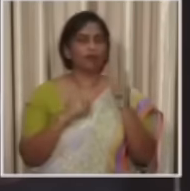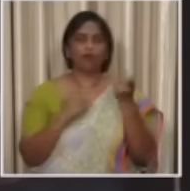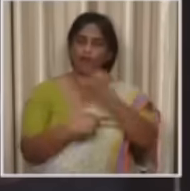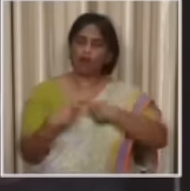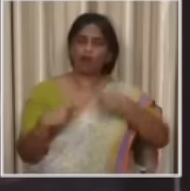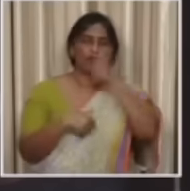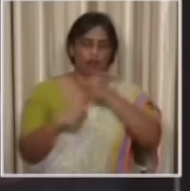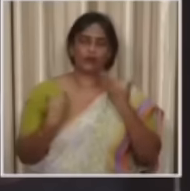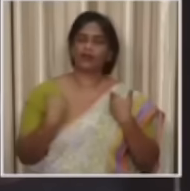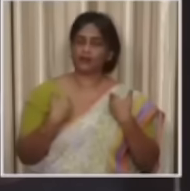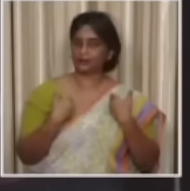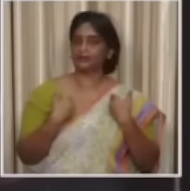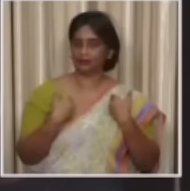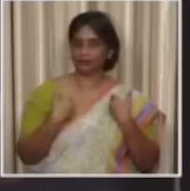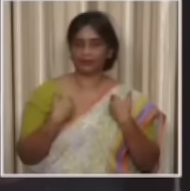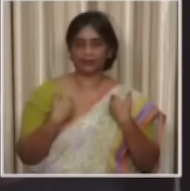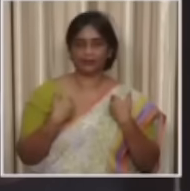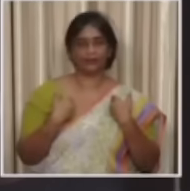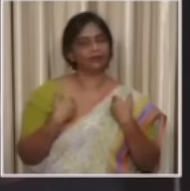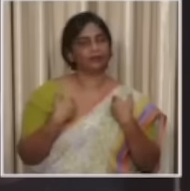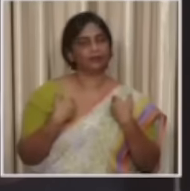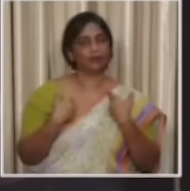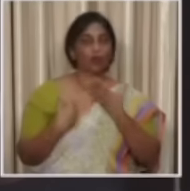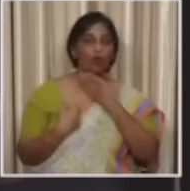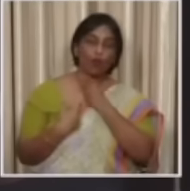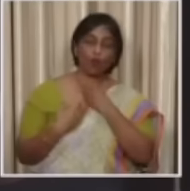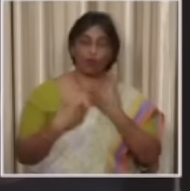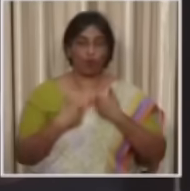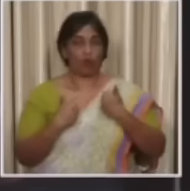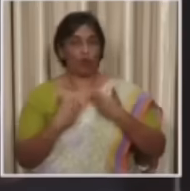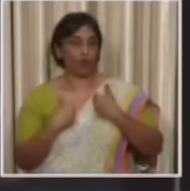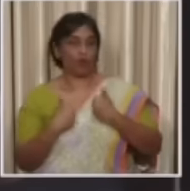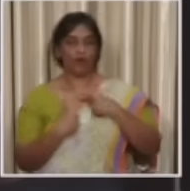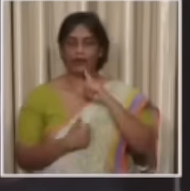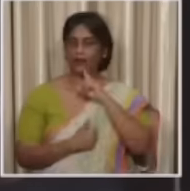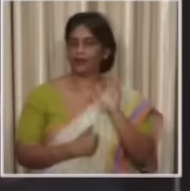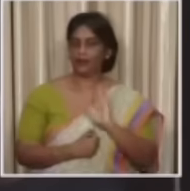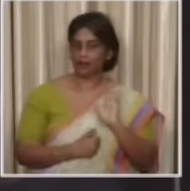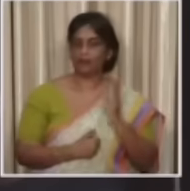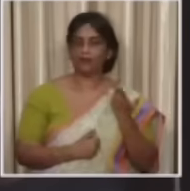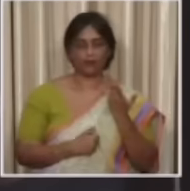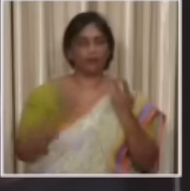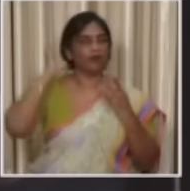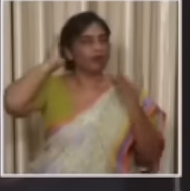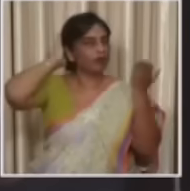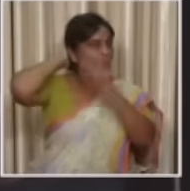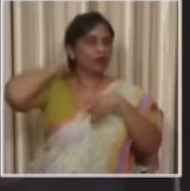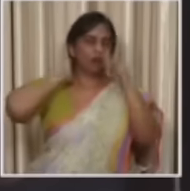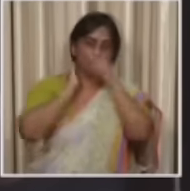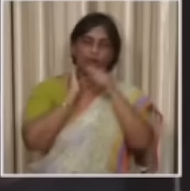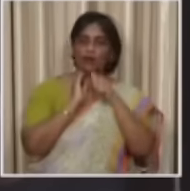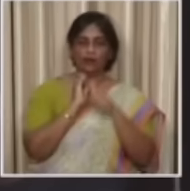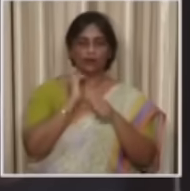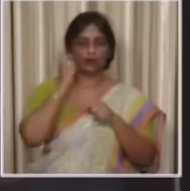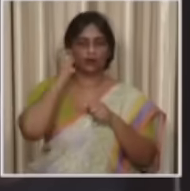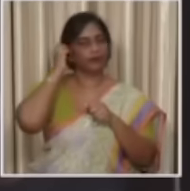හොරු. ඒක කියන්නේ බෑ. බොරුවට මේ මම හොඳයි මම සුදනයි කියන්න බෑ. අපි ඔක්කොම හොරු.